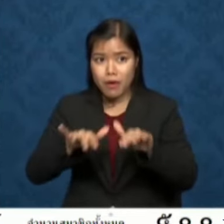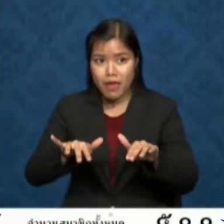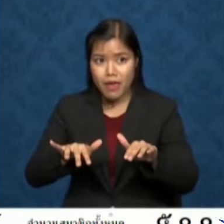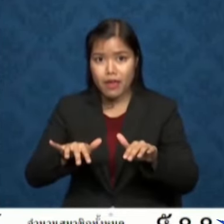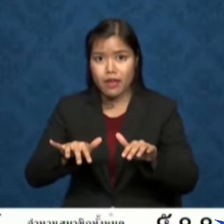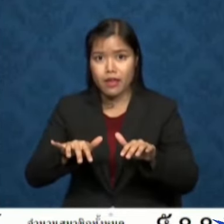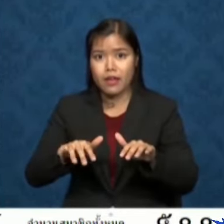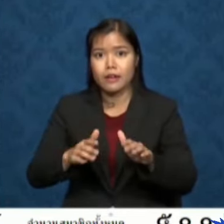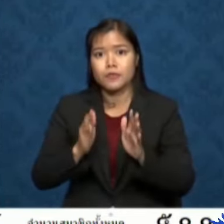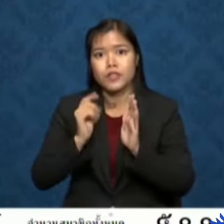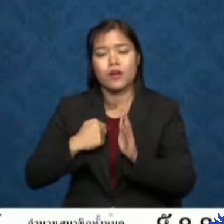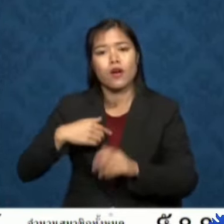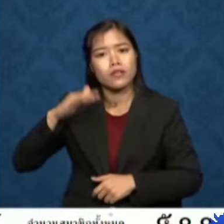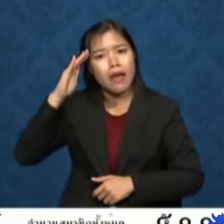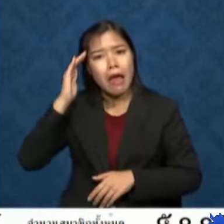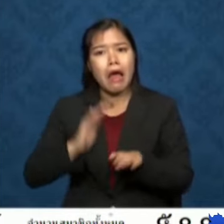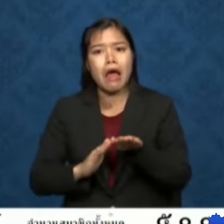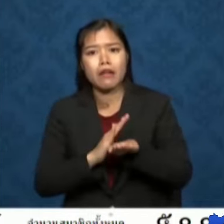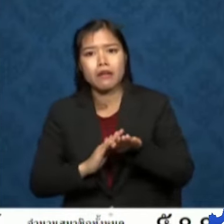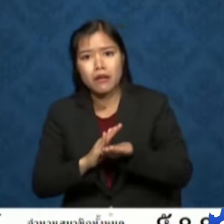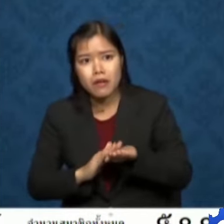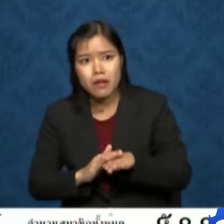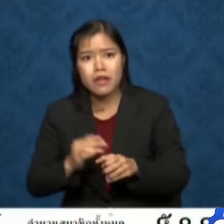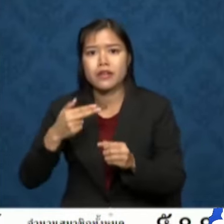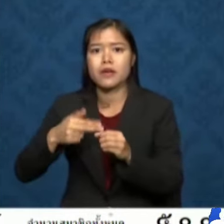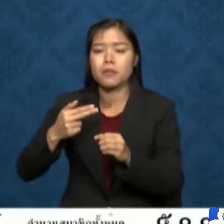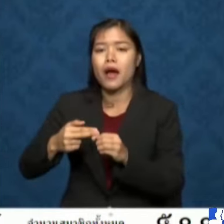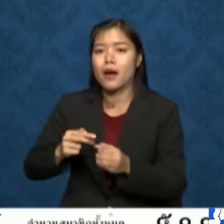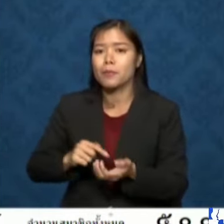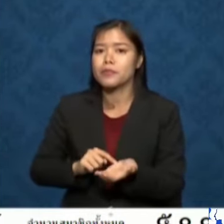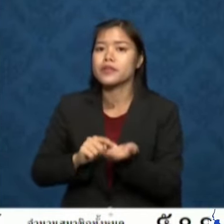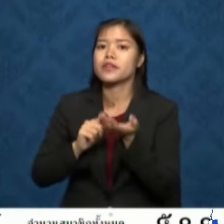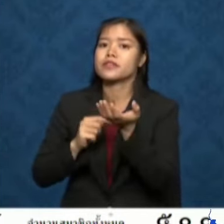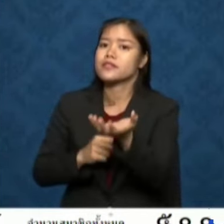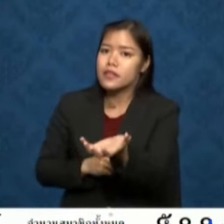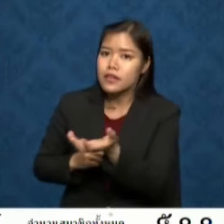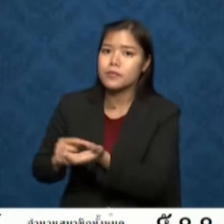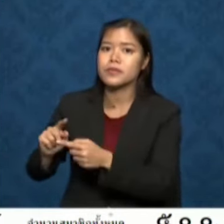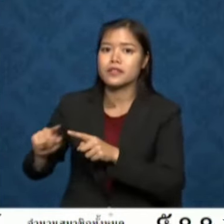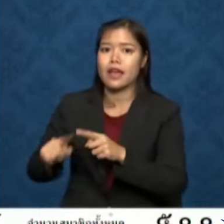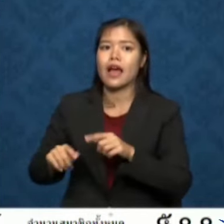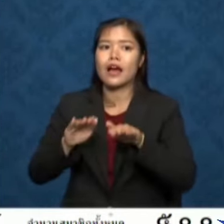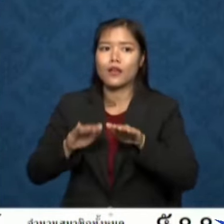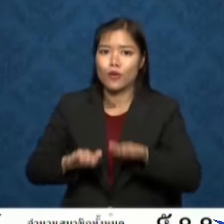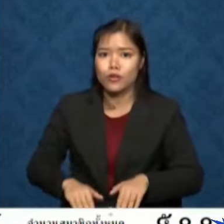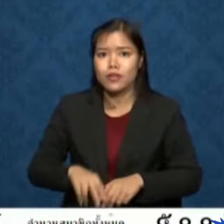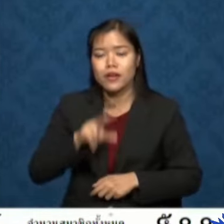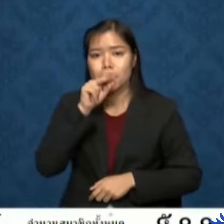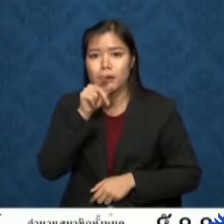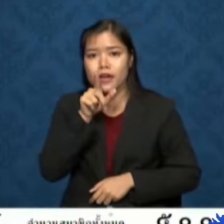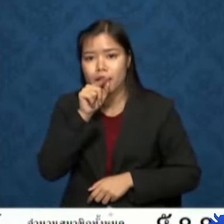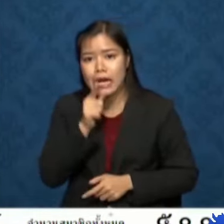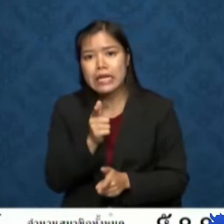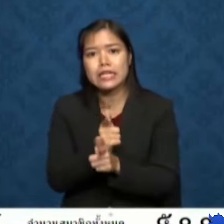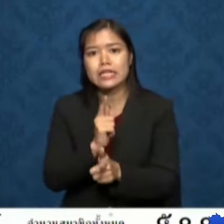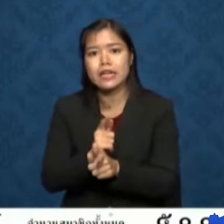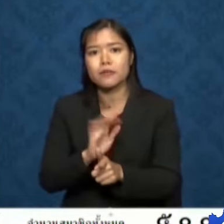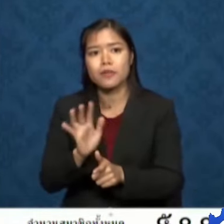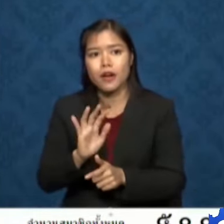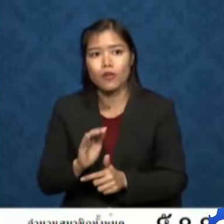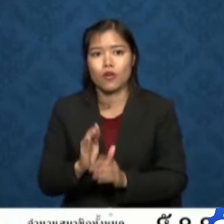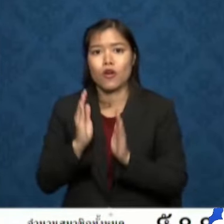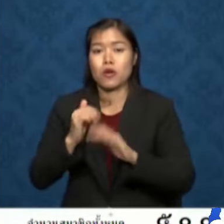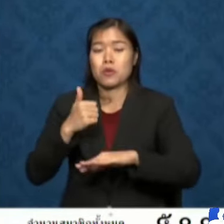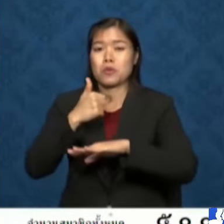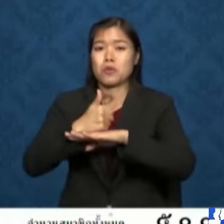ตั้งต้องการพลทหารหคาแครเด็กปั๊มเด็กเสิร์ฟก็คงจะลดลงฮะคงไม่มีใครกล้าเอาพลทหารไปเลี้ยงเป็ดเลี้ยงไก่ไม่มีใครไม่มีนายพล